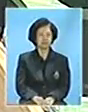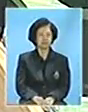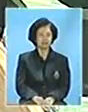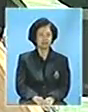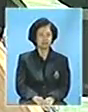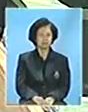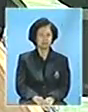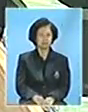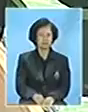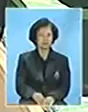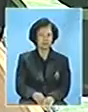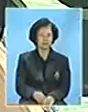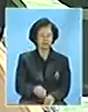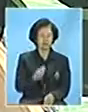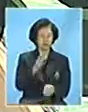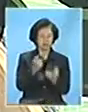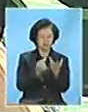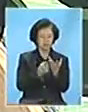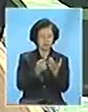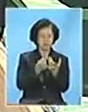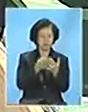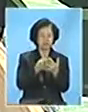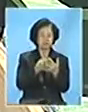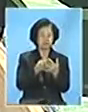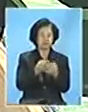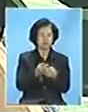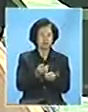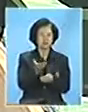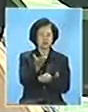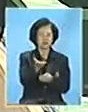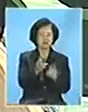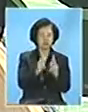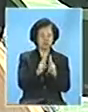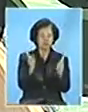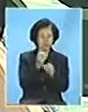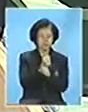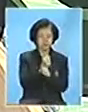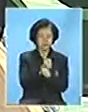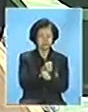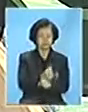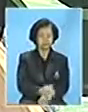ต่อไปเป็นการตรวจนับคะแนนนะคะเชิญคณะกรรมการดำเนินการค่ะ